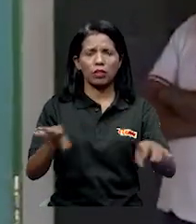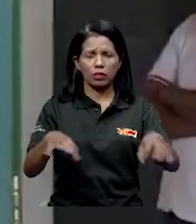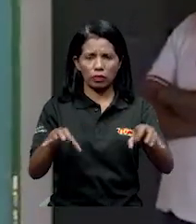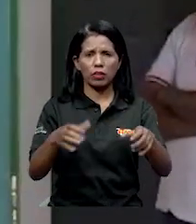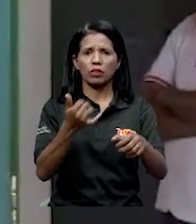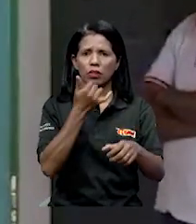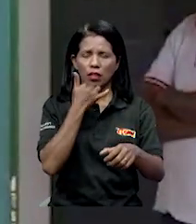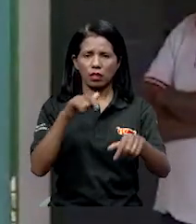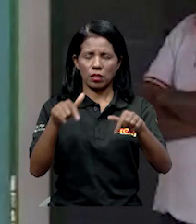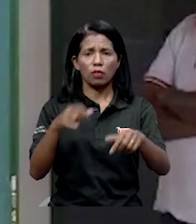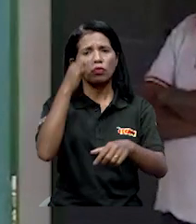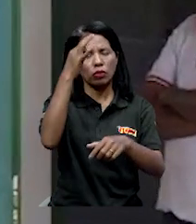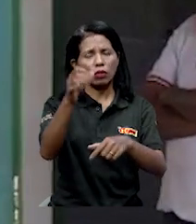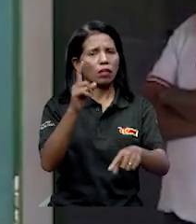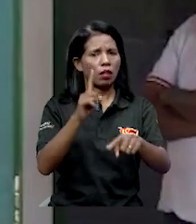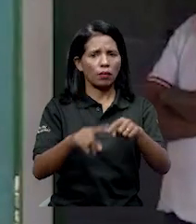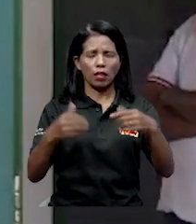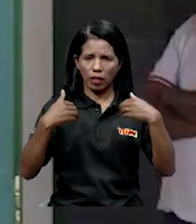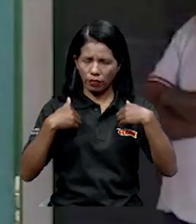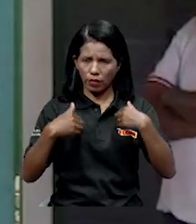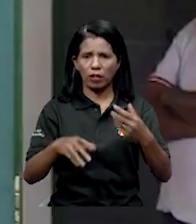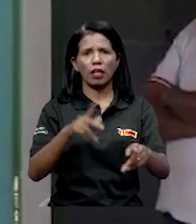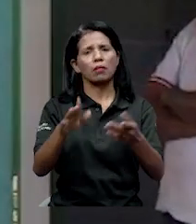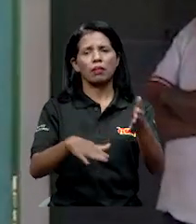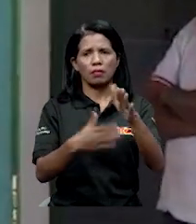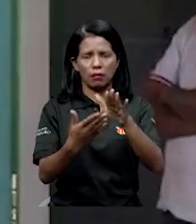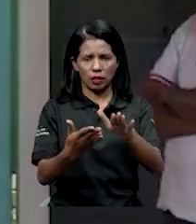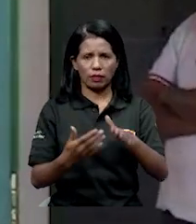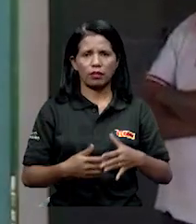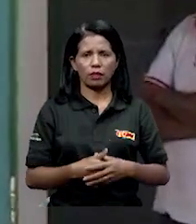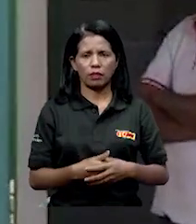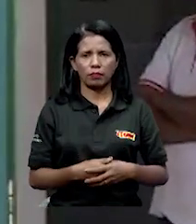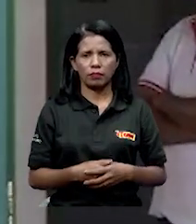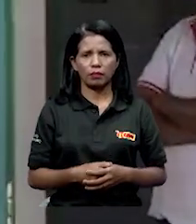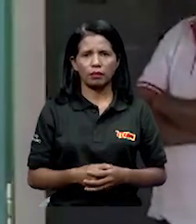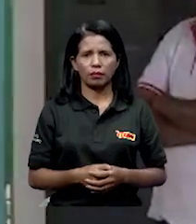nee para ting futur nee la bela akontesi ba tene memang kue ini insa feliz, ya akontesi nee.